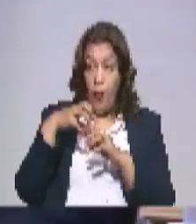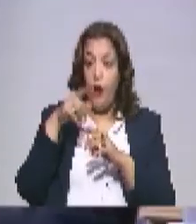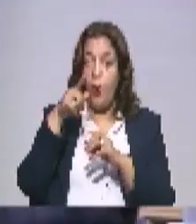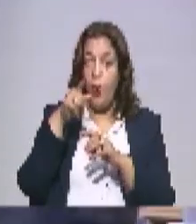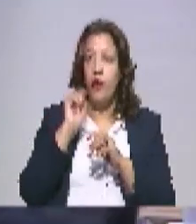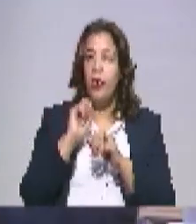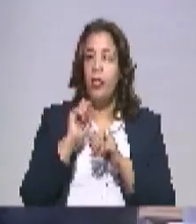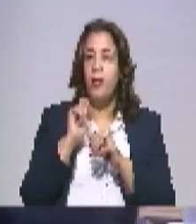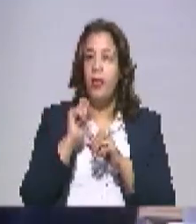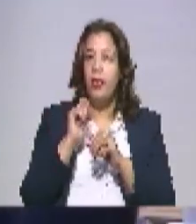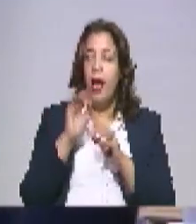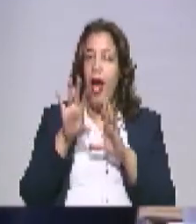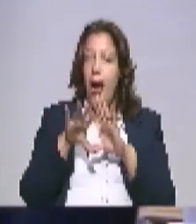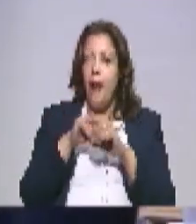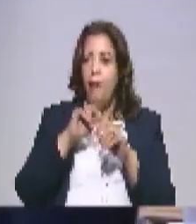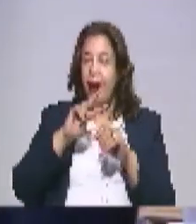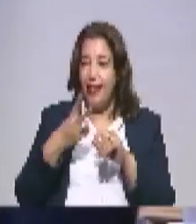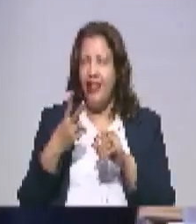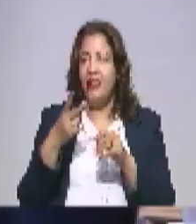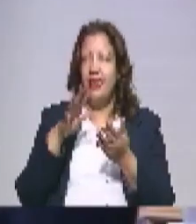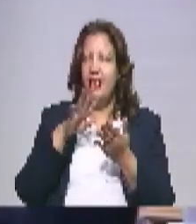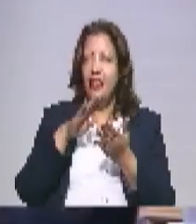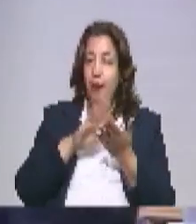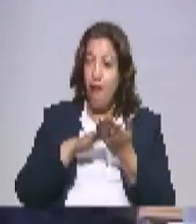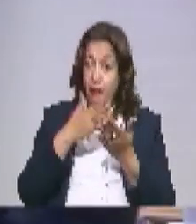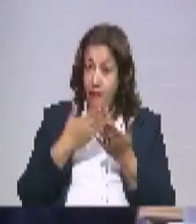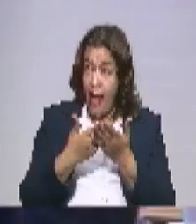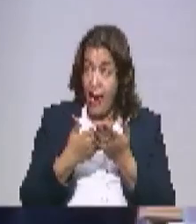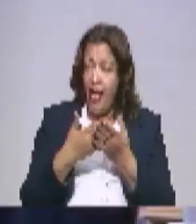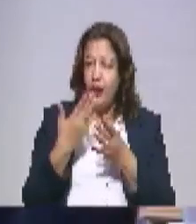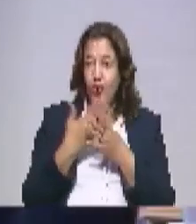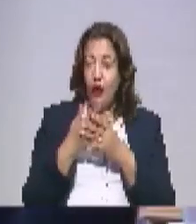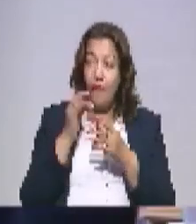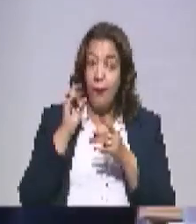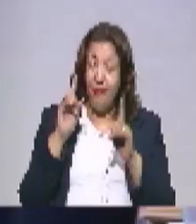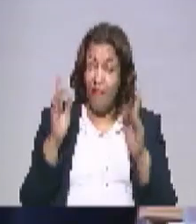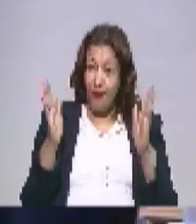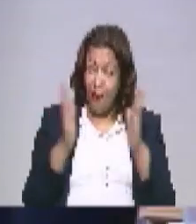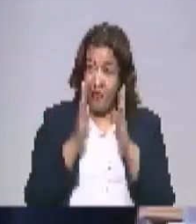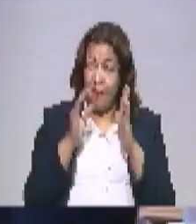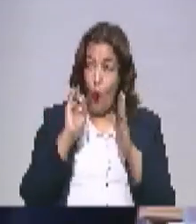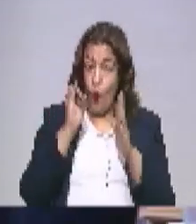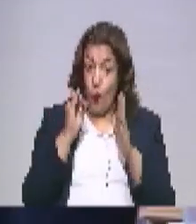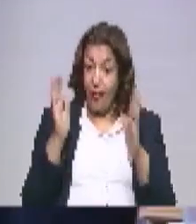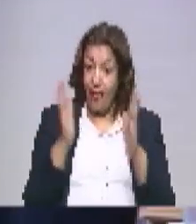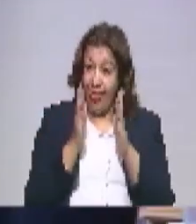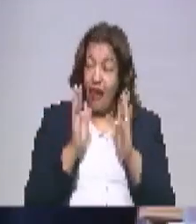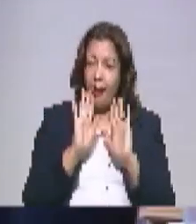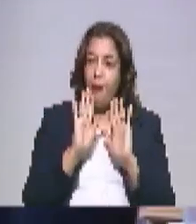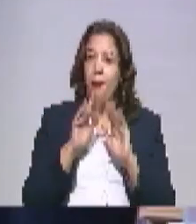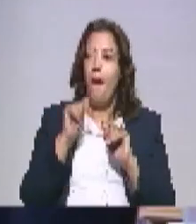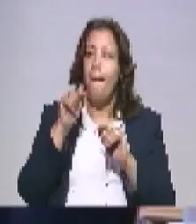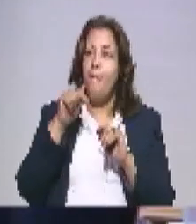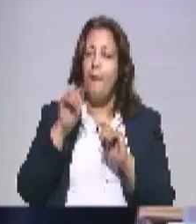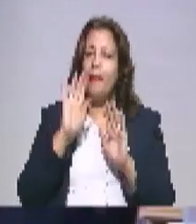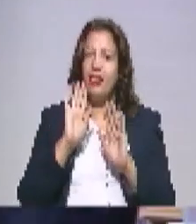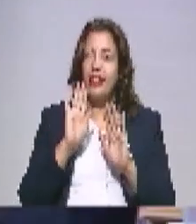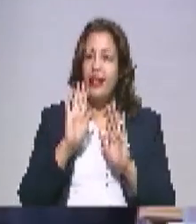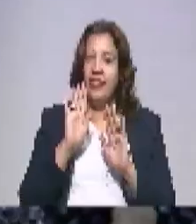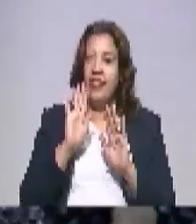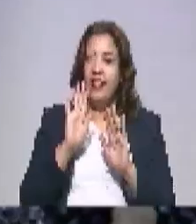هنطلع من الدايت شويه، هعمل حاجه واحده مقليه وبعد كده مش هعمل مقلي تاني، يعني حاجه واحده مقليه بعد اذنك يعني. وبعد انا عايزاك بس تقول لي في